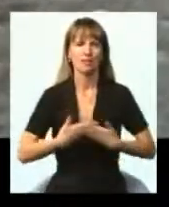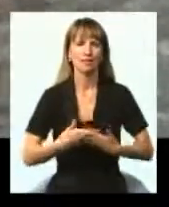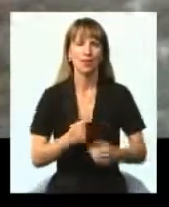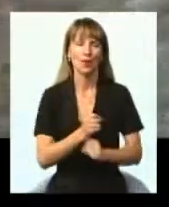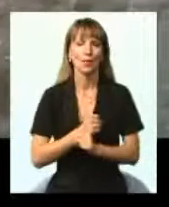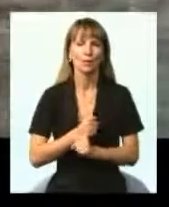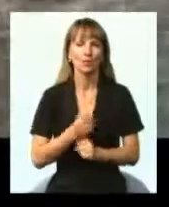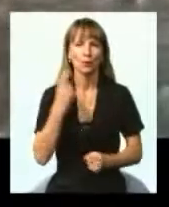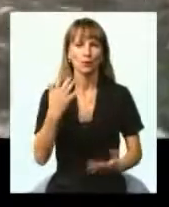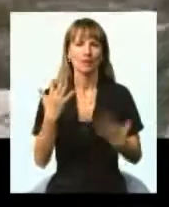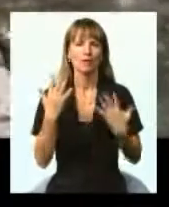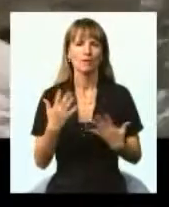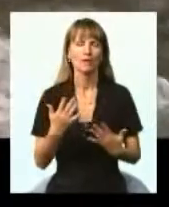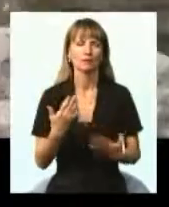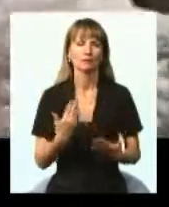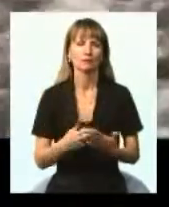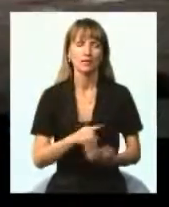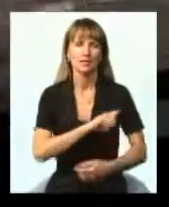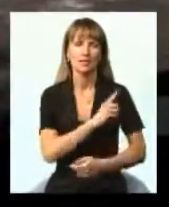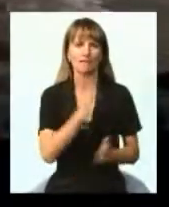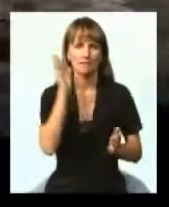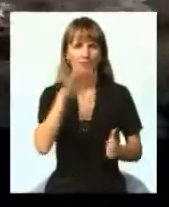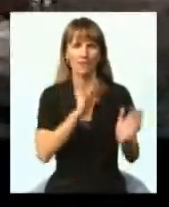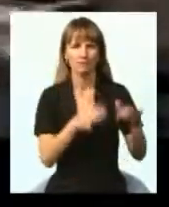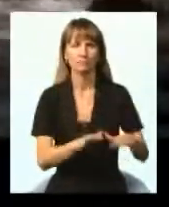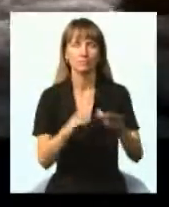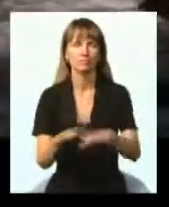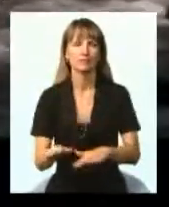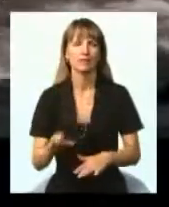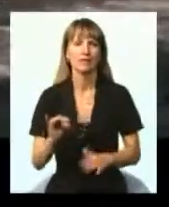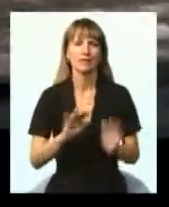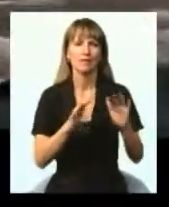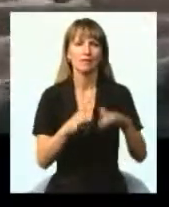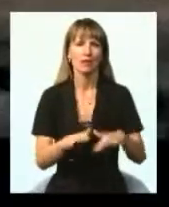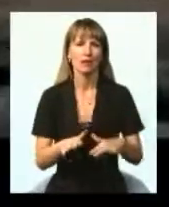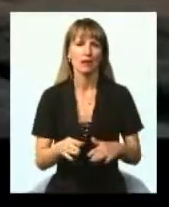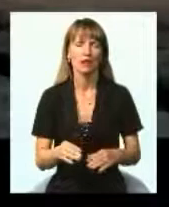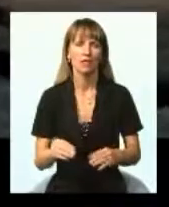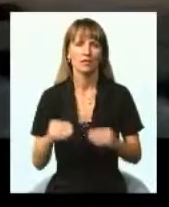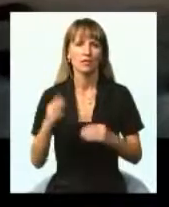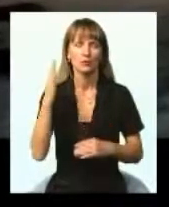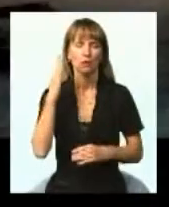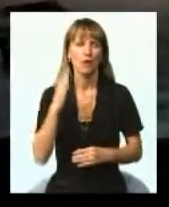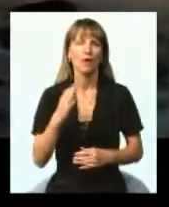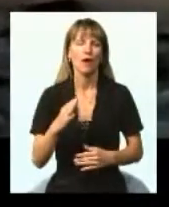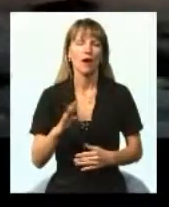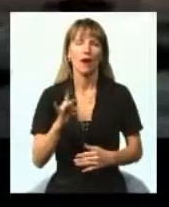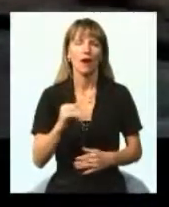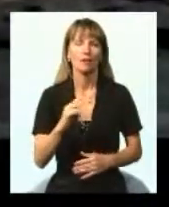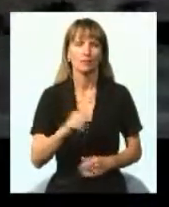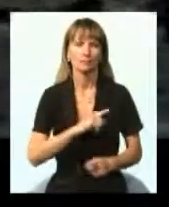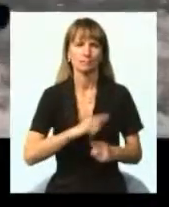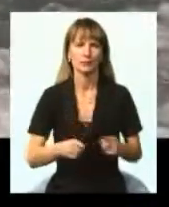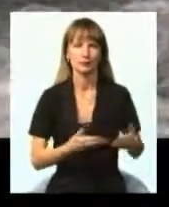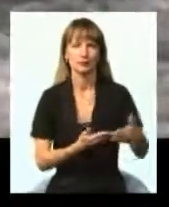Уявіть, коли ви на човні стрімко неситеся бурхливим потоком, пінисті хвилі накривають вас із головою, рафт розгойдується та мчить